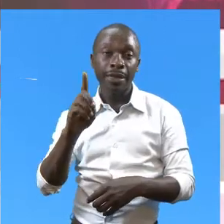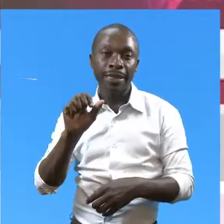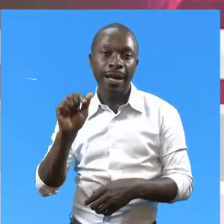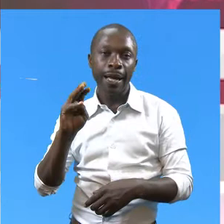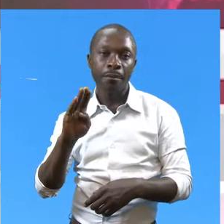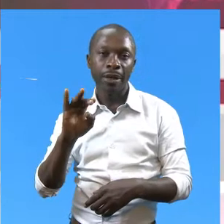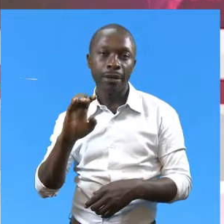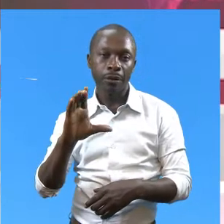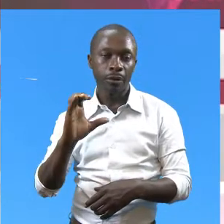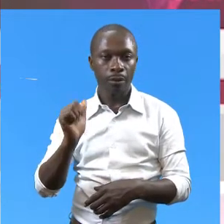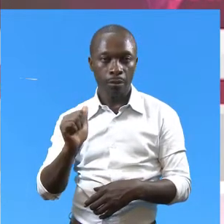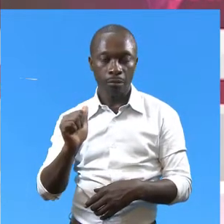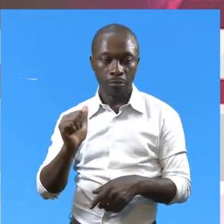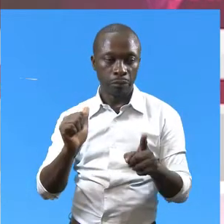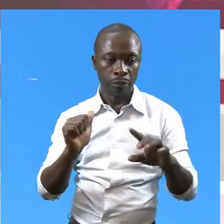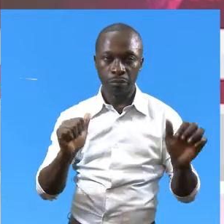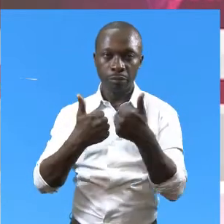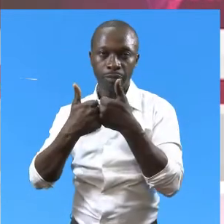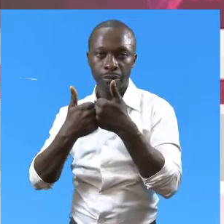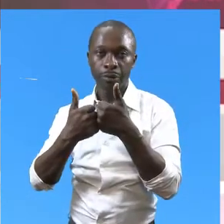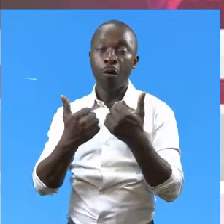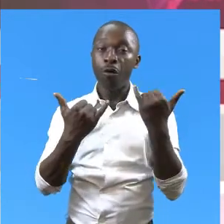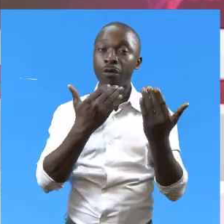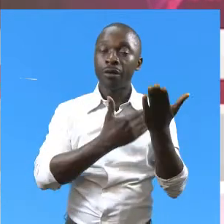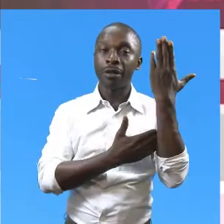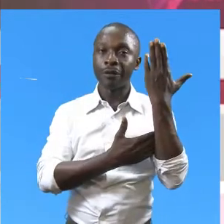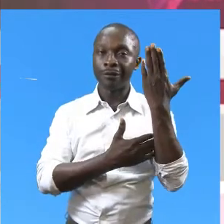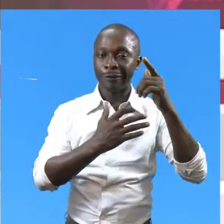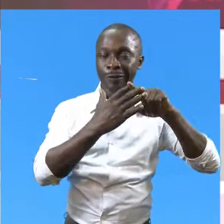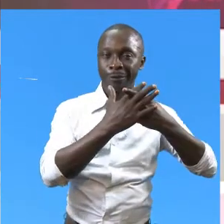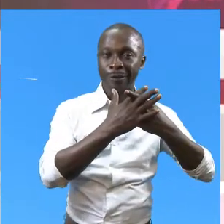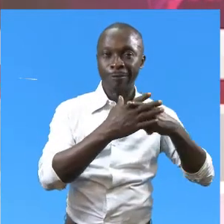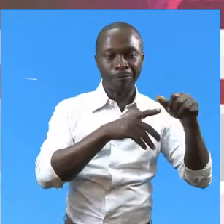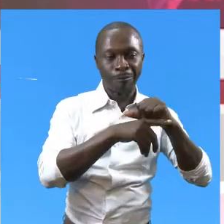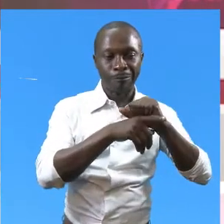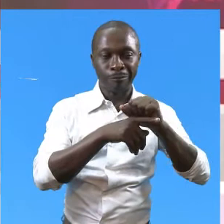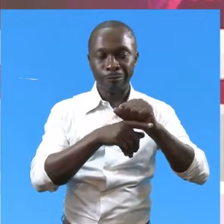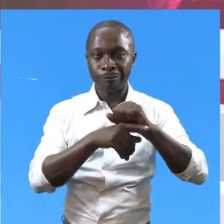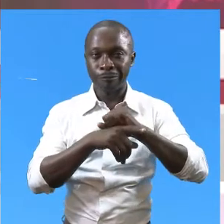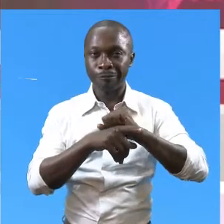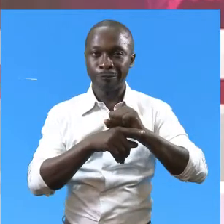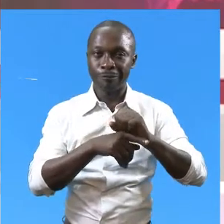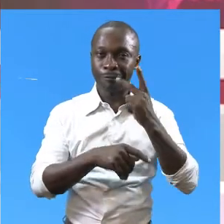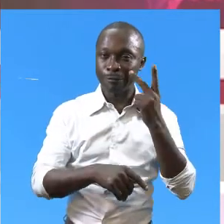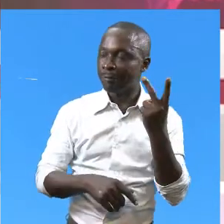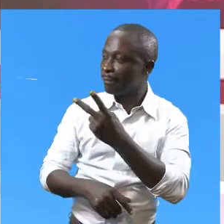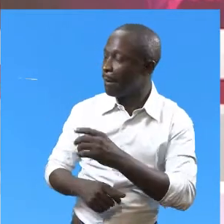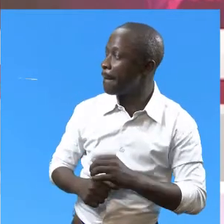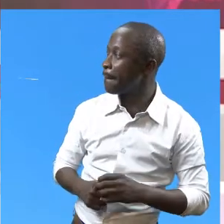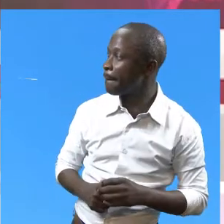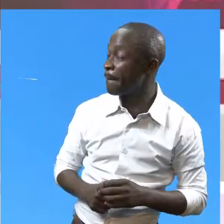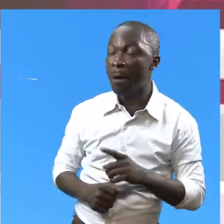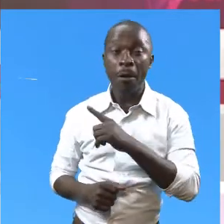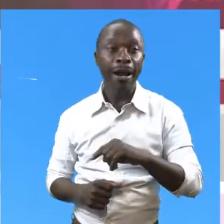Lions ont également commencé les entraînements ce matin alors que leurs fans sont impatients de les voir